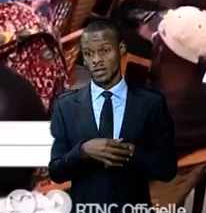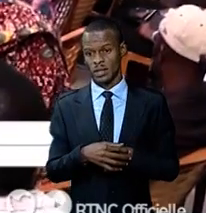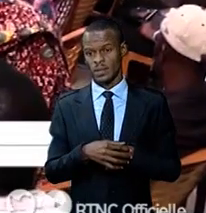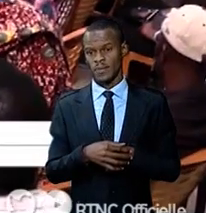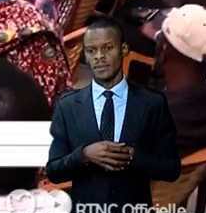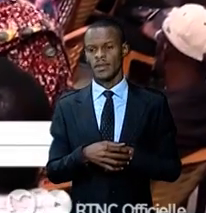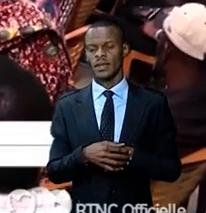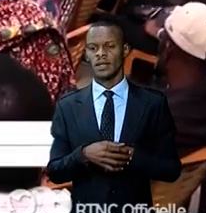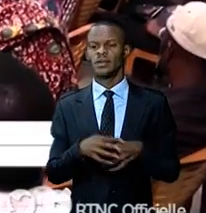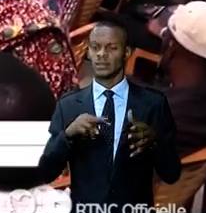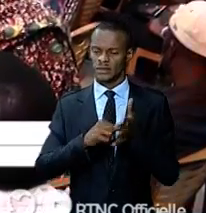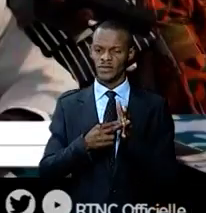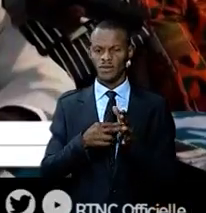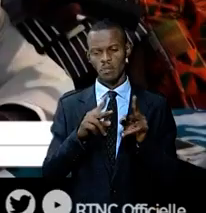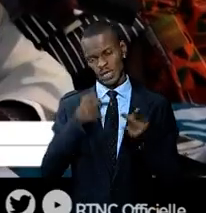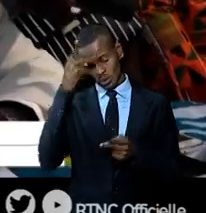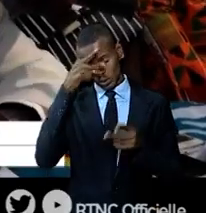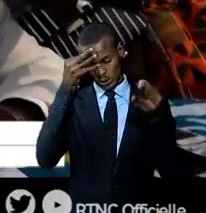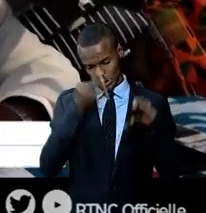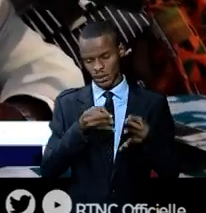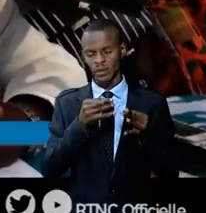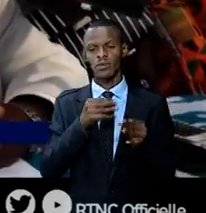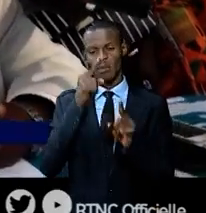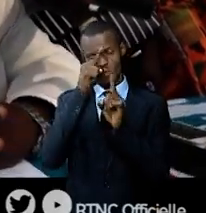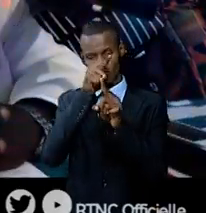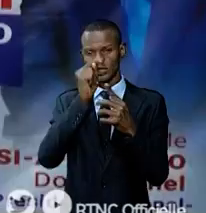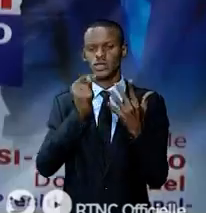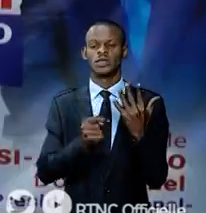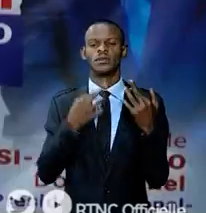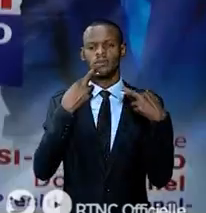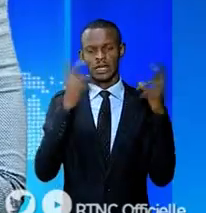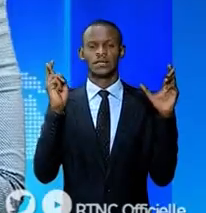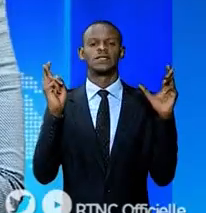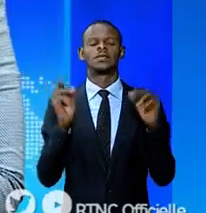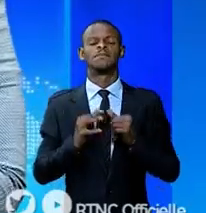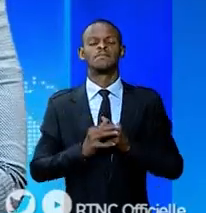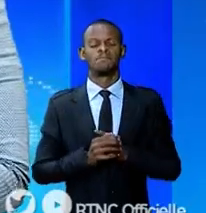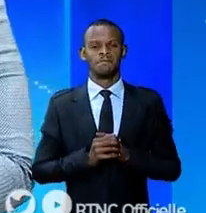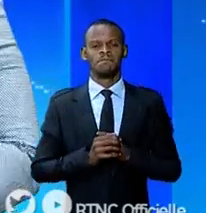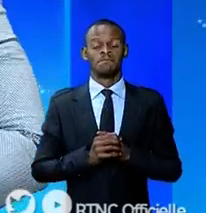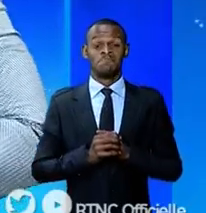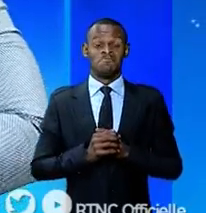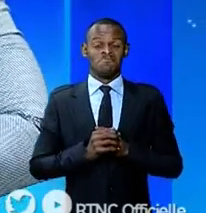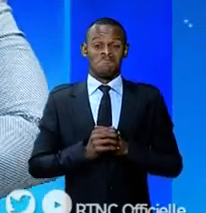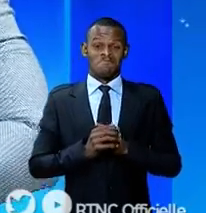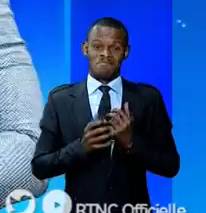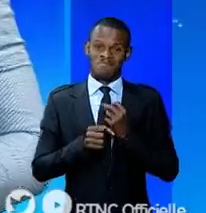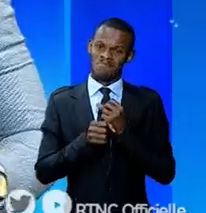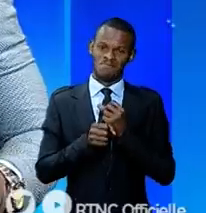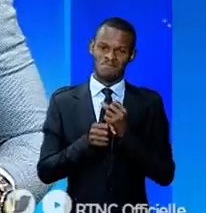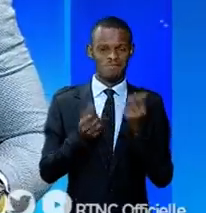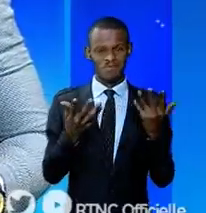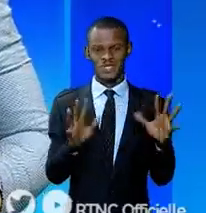déterminé afin d'atteindre efficacement ses propres objectifs fixés avec succès. Ainsi se termine cette